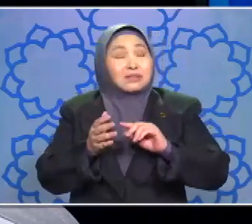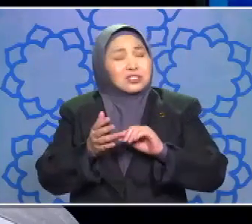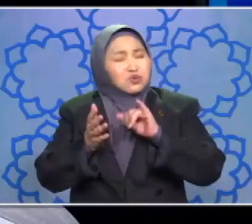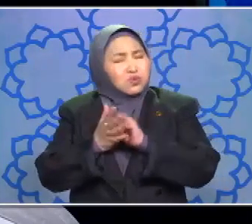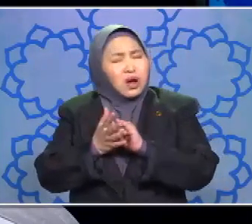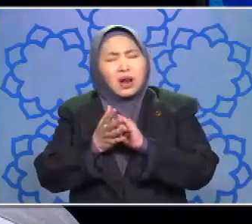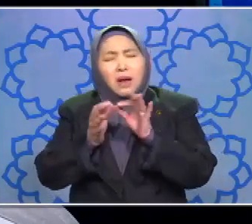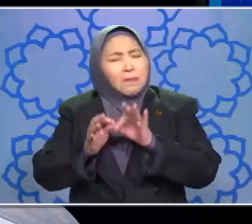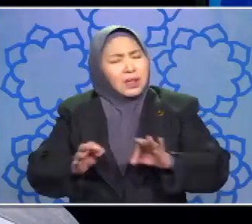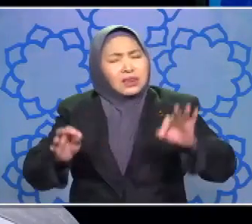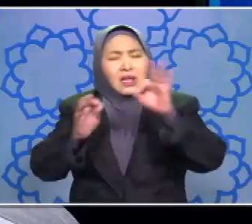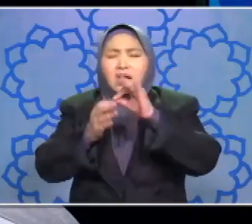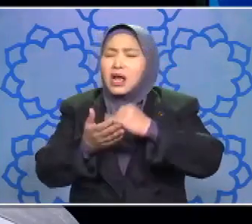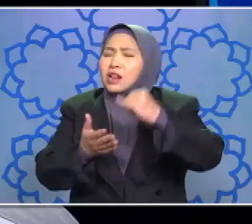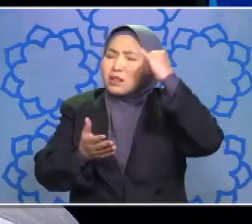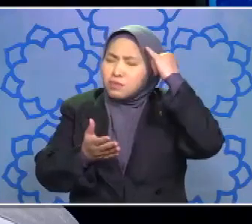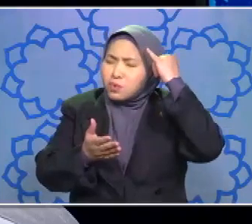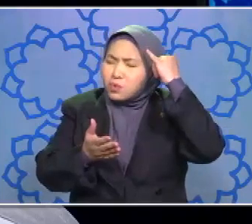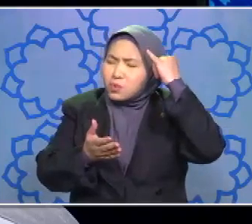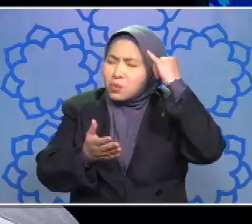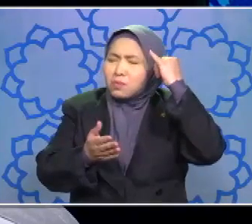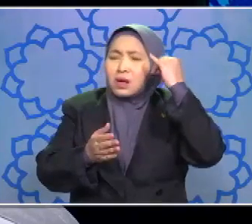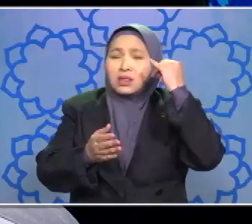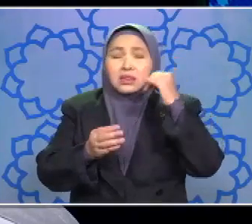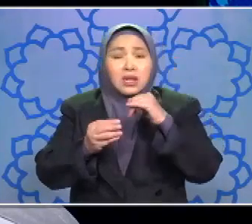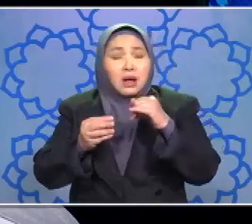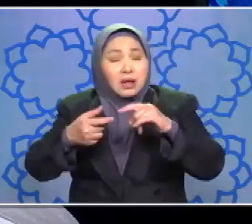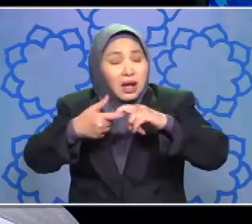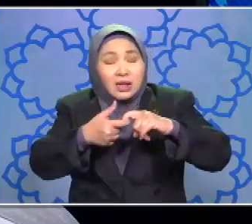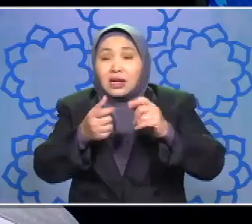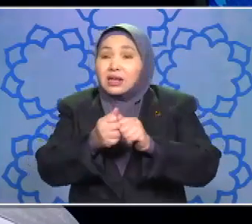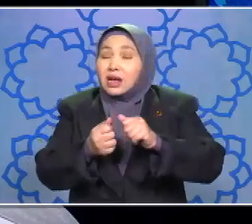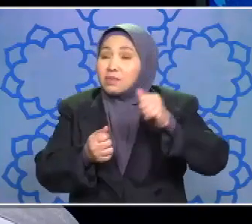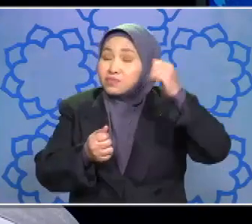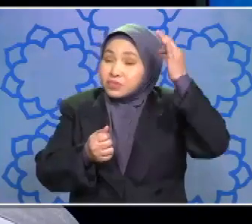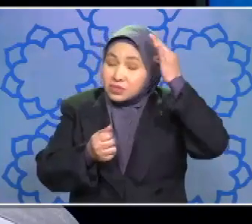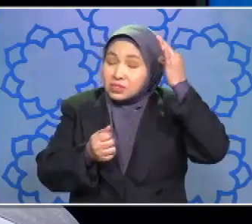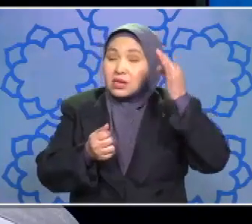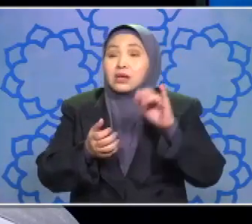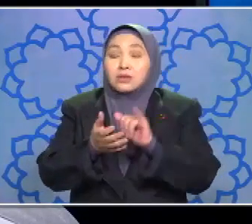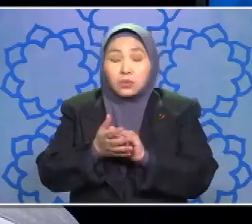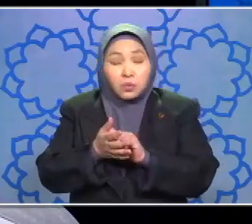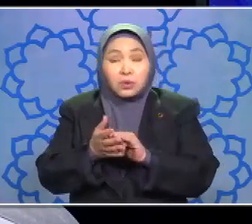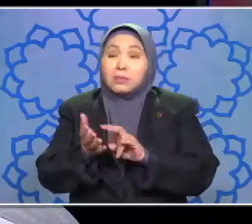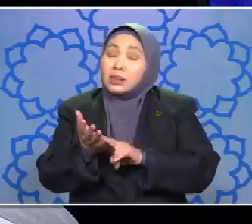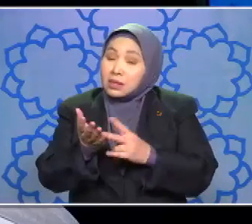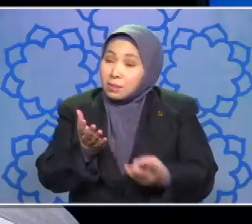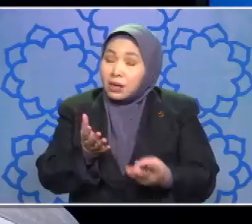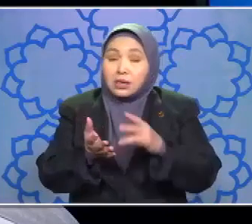kepada ilmu ialah zikir, dan puncak kepada ahli zikir ini menurut Imam As-Sa'adi dalam tafsirnya, dia